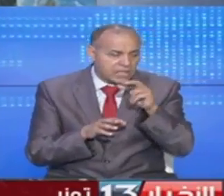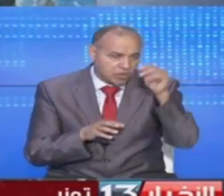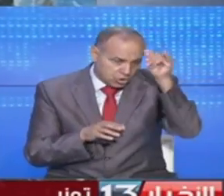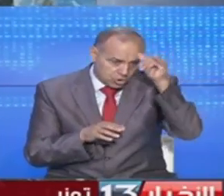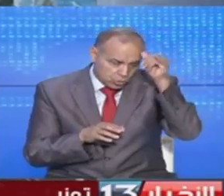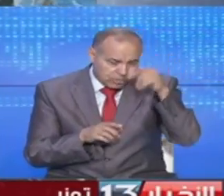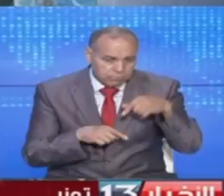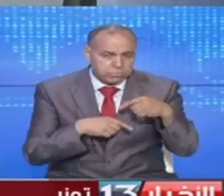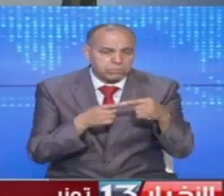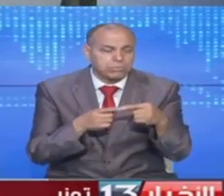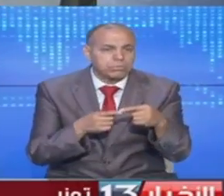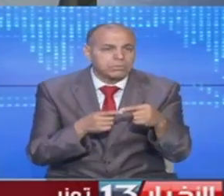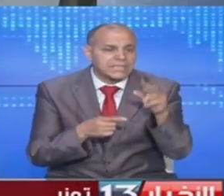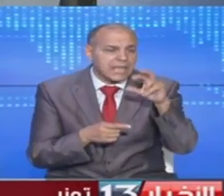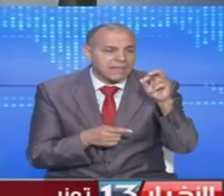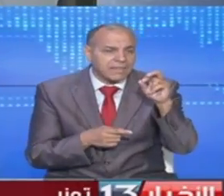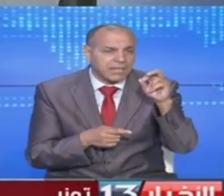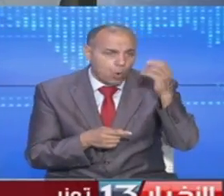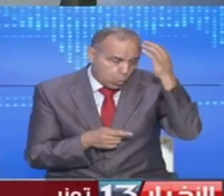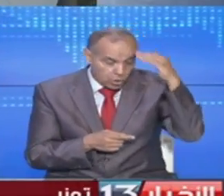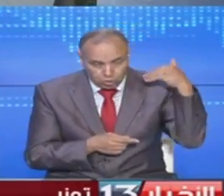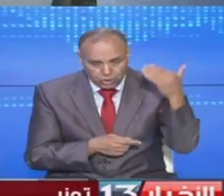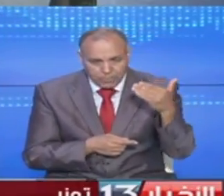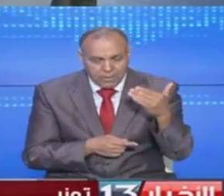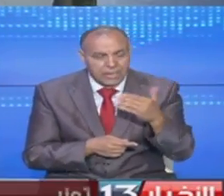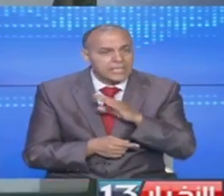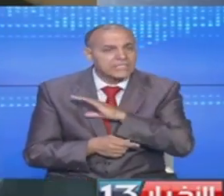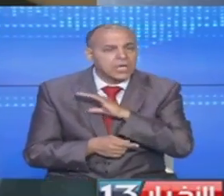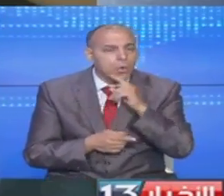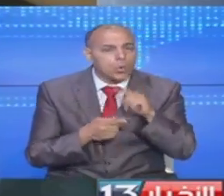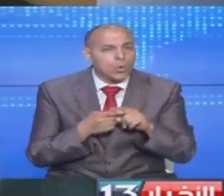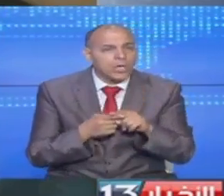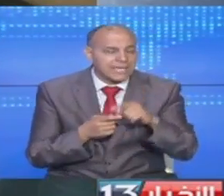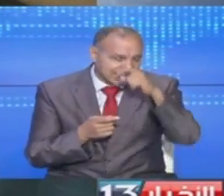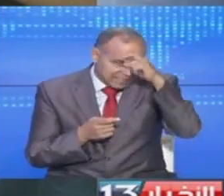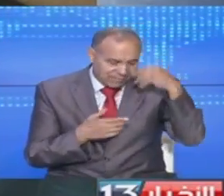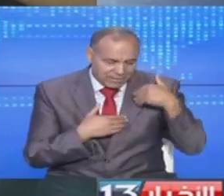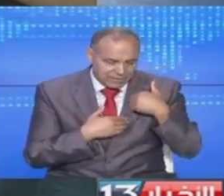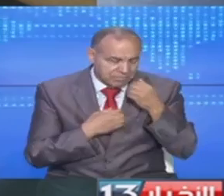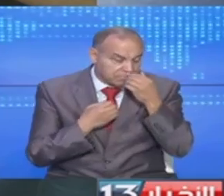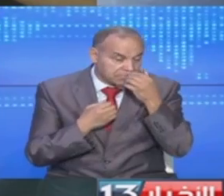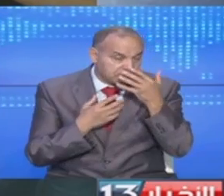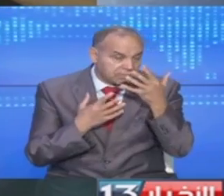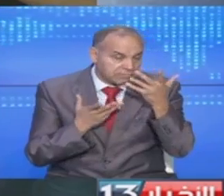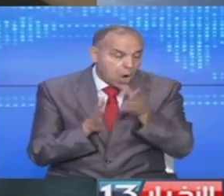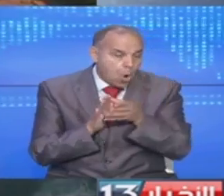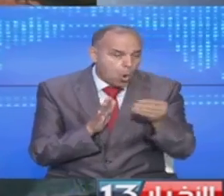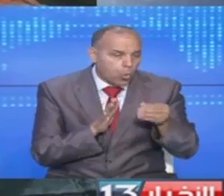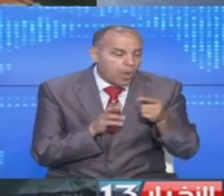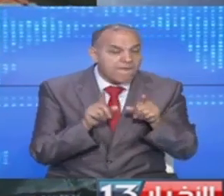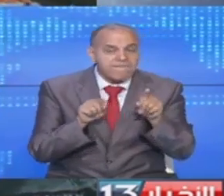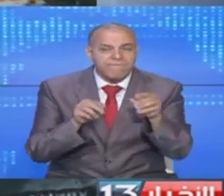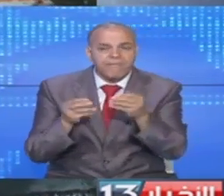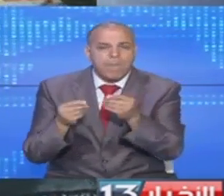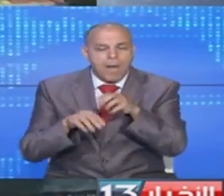20 جويلية وستتواصل إلى غاية 30 أوت المقبل تحت شعار صائفتي تفوح كتبا، وستتواجد